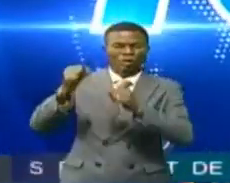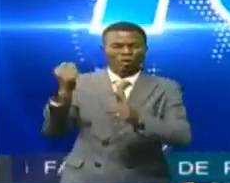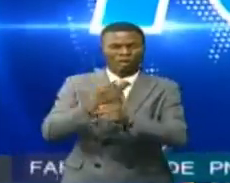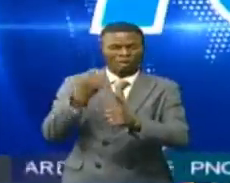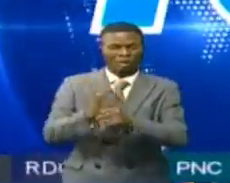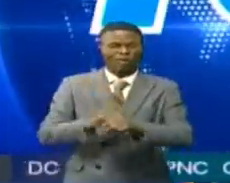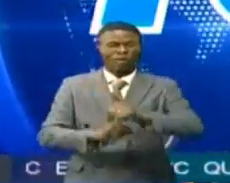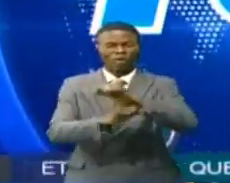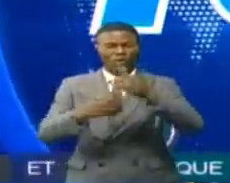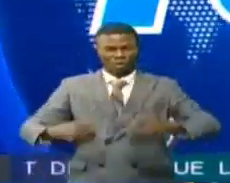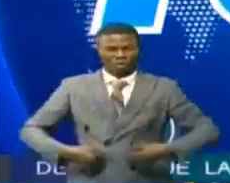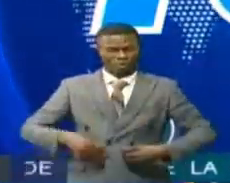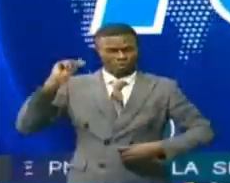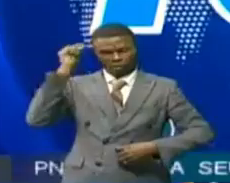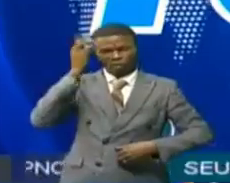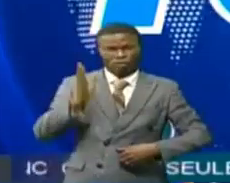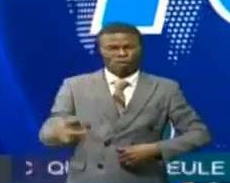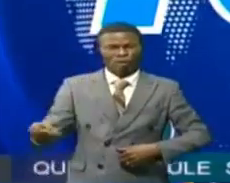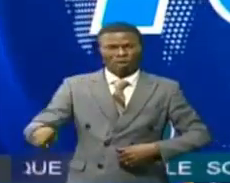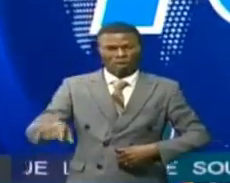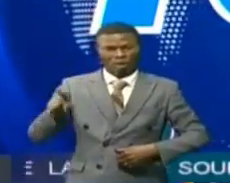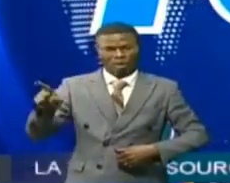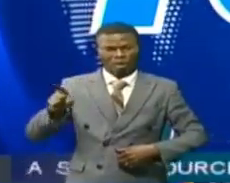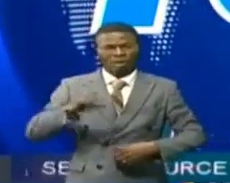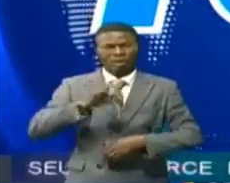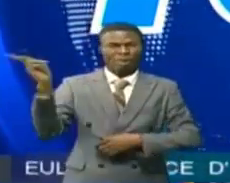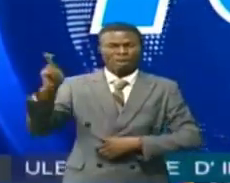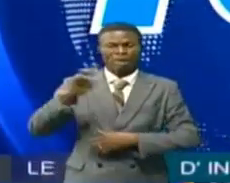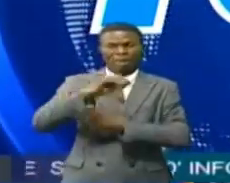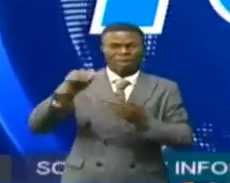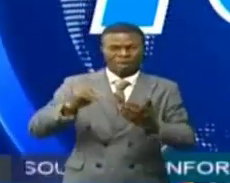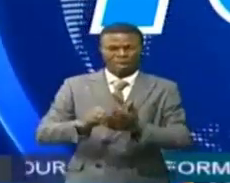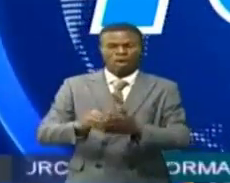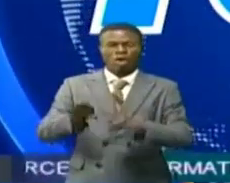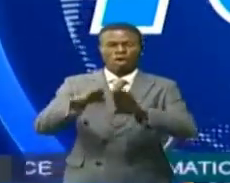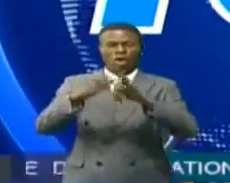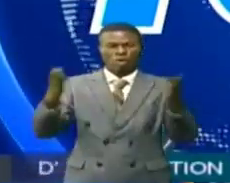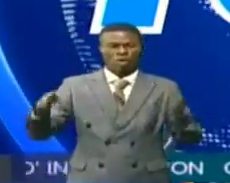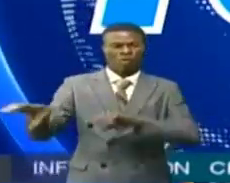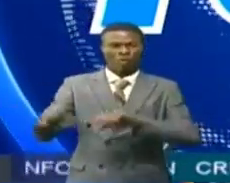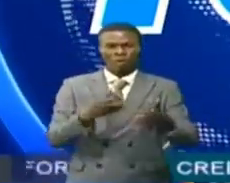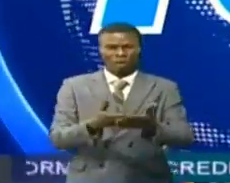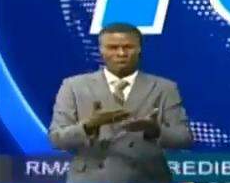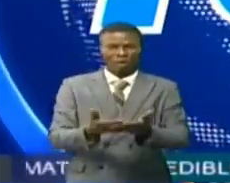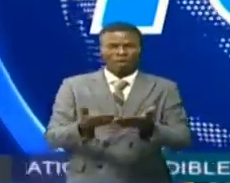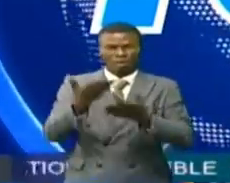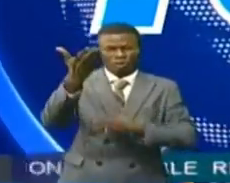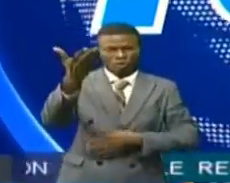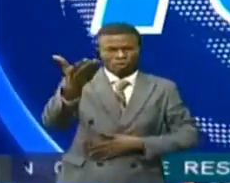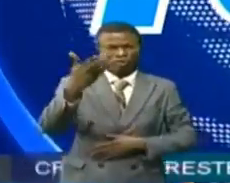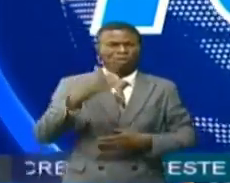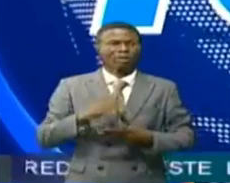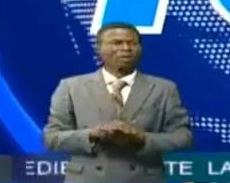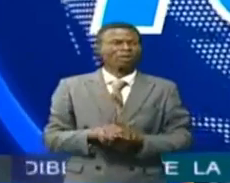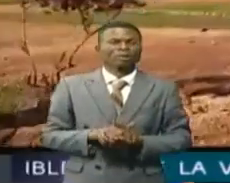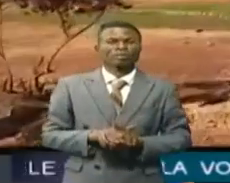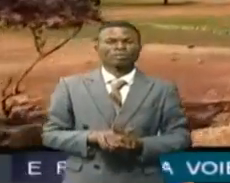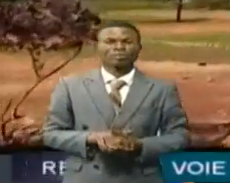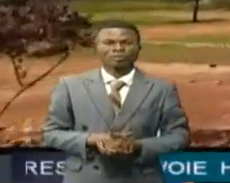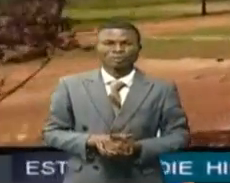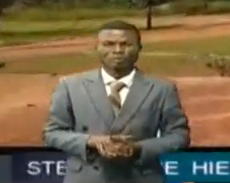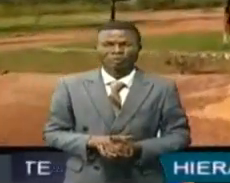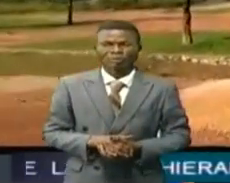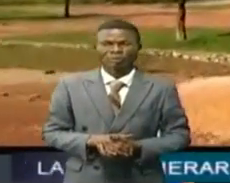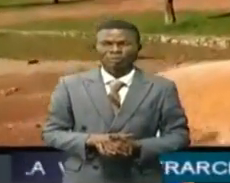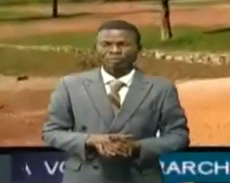jeunes. C'est le gouverneur de la province du Kassaï central qui a procédé au lancement de ces activités. Dieu merci, Kanza nous en dit plus. L'une